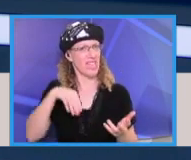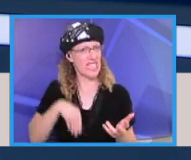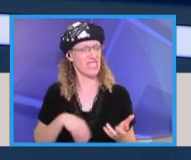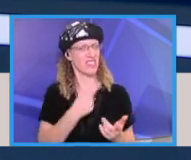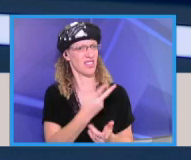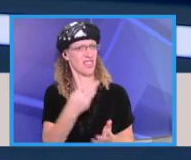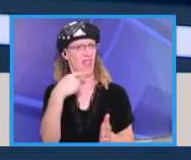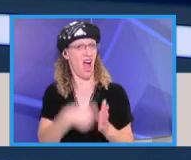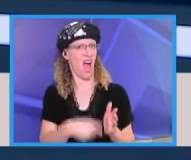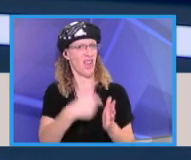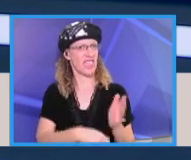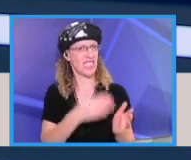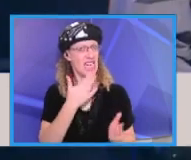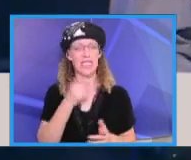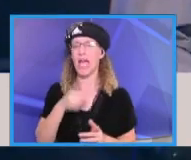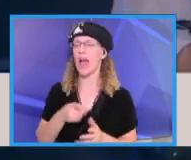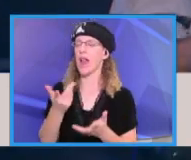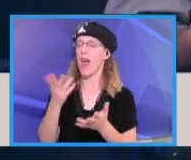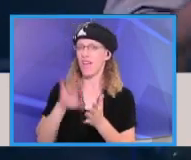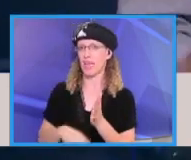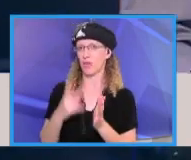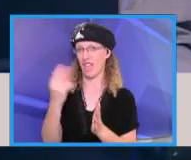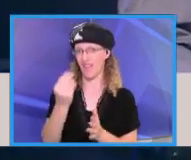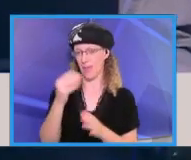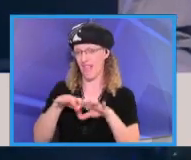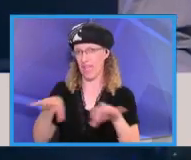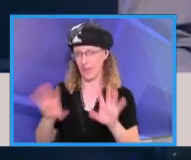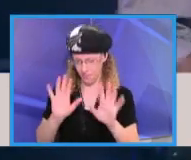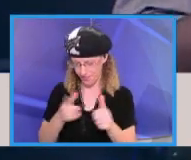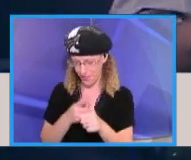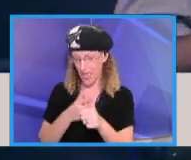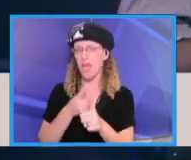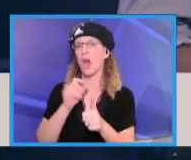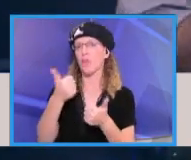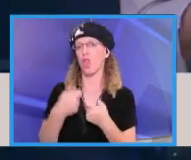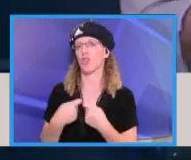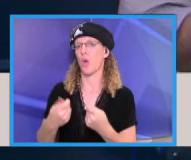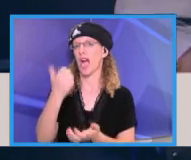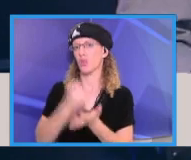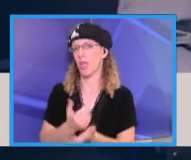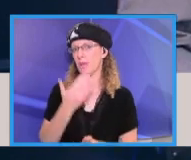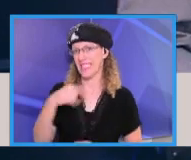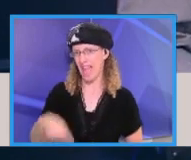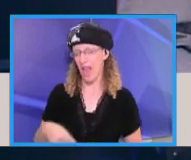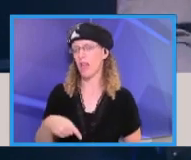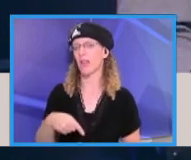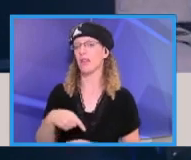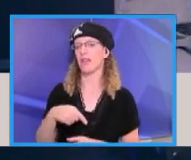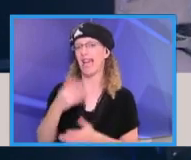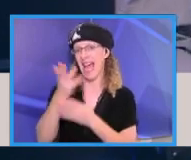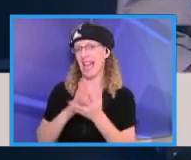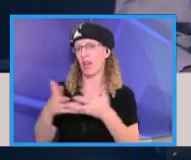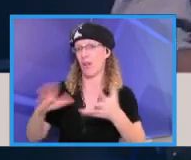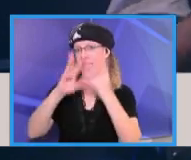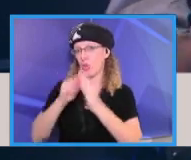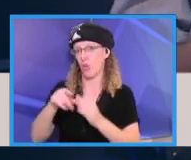הצרכן הישראלי. אז צריך להפריד בין שני דברים. בנוגע לשוק הכשרות בארץ, אני חושב שחלק גדול מהסכום הזה שעליו